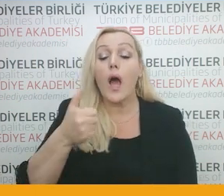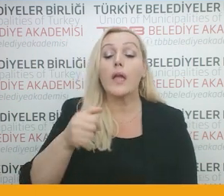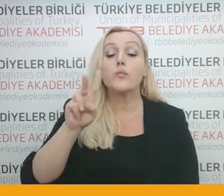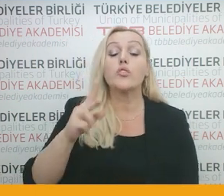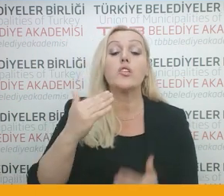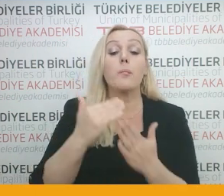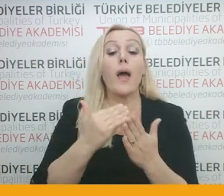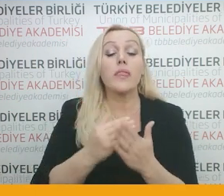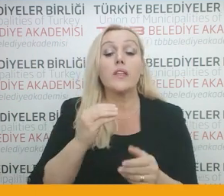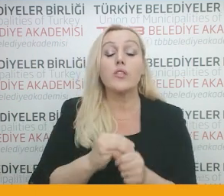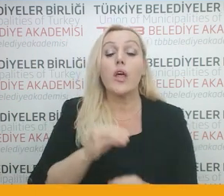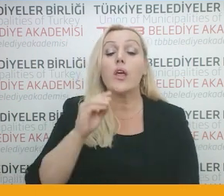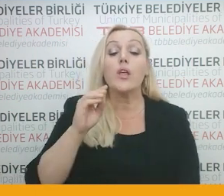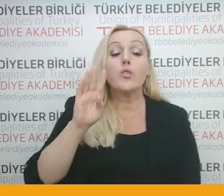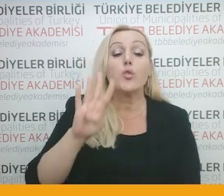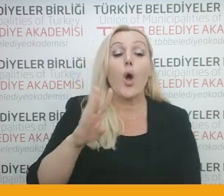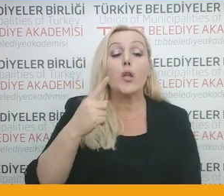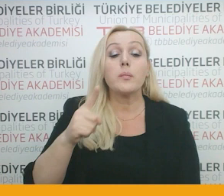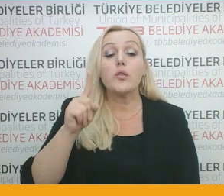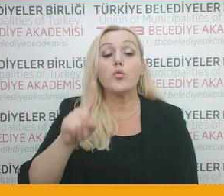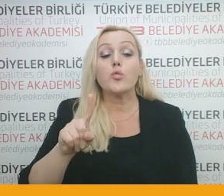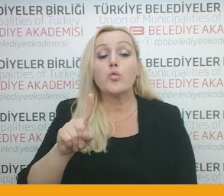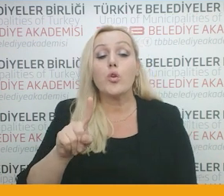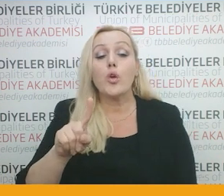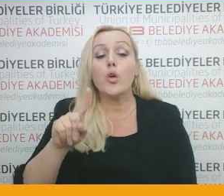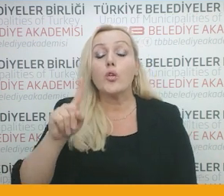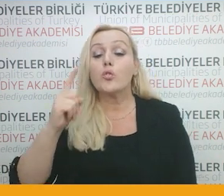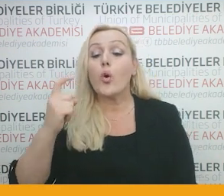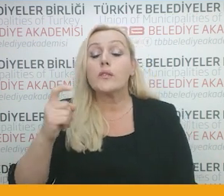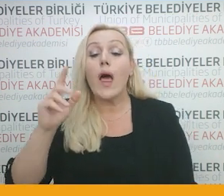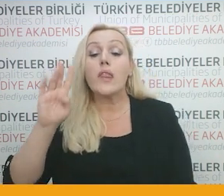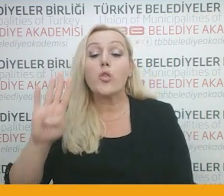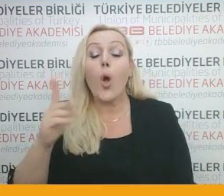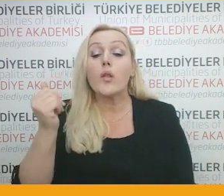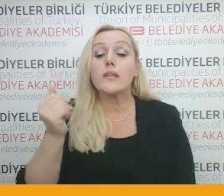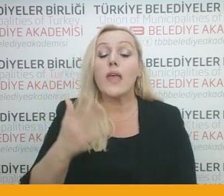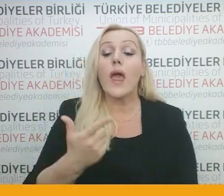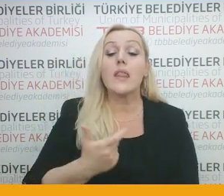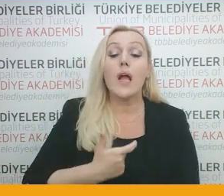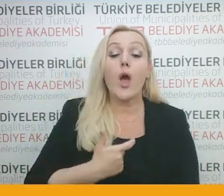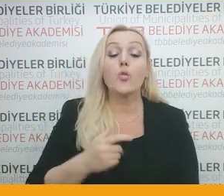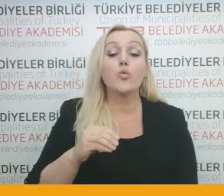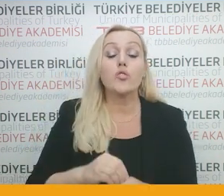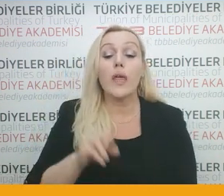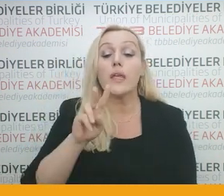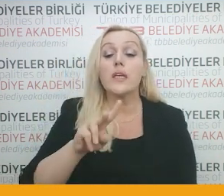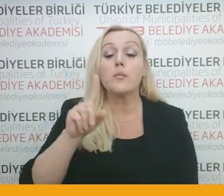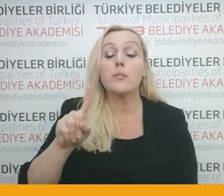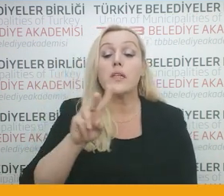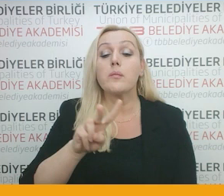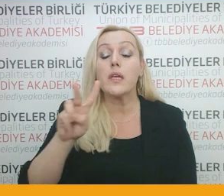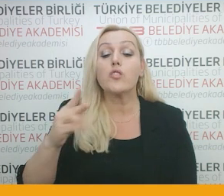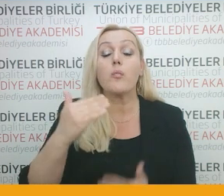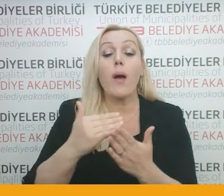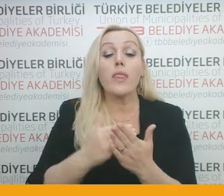62. maddede 4133 sayılı kanun, 4963 sayılı kanunla değişik olan 62. maddede 21 ve 22.